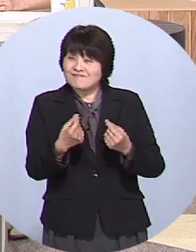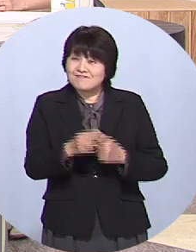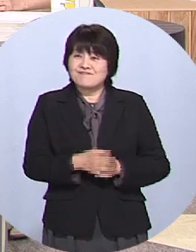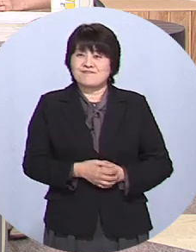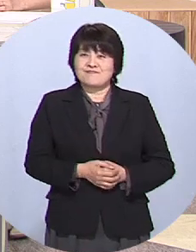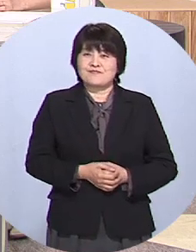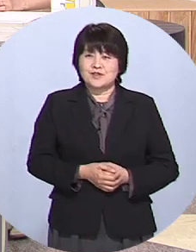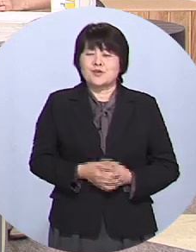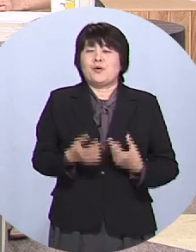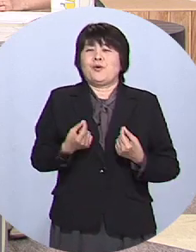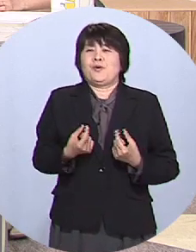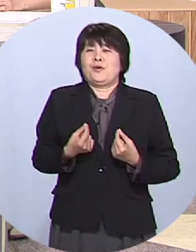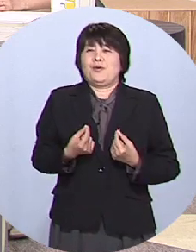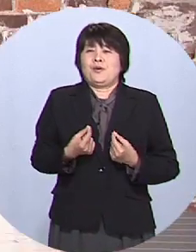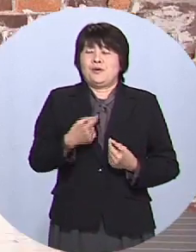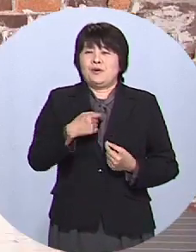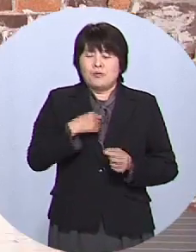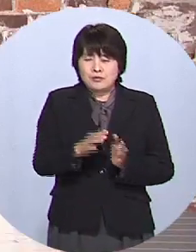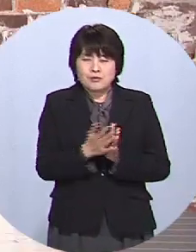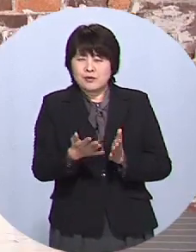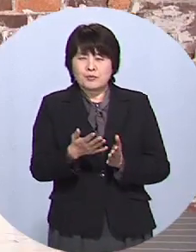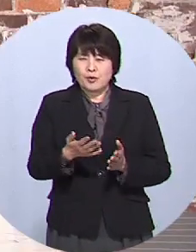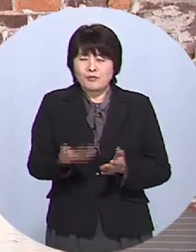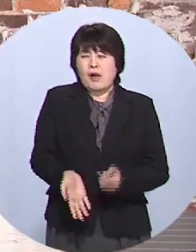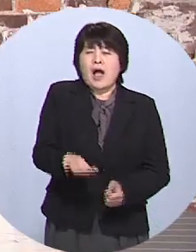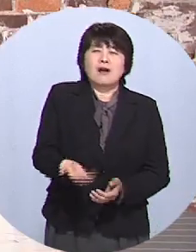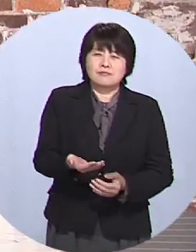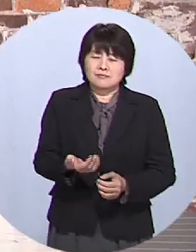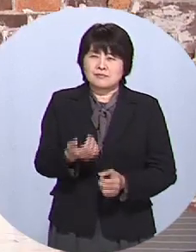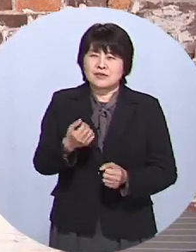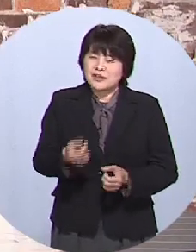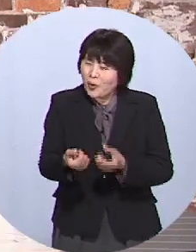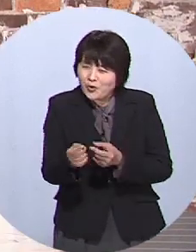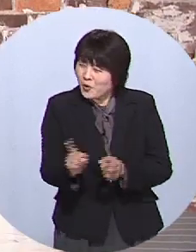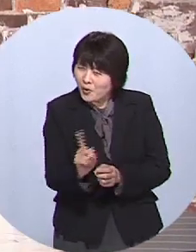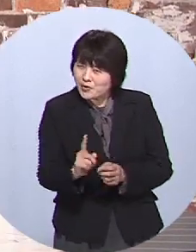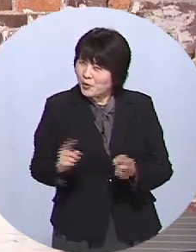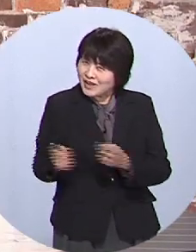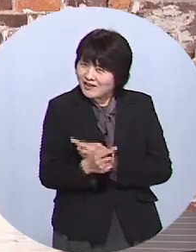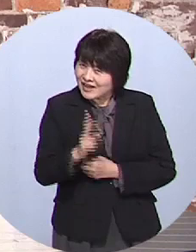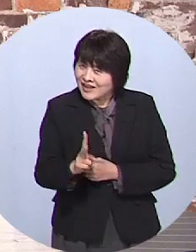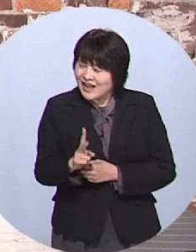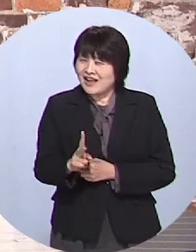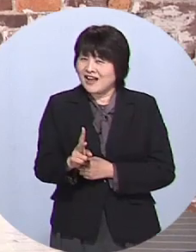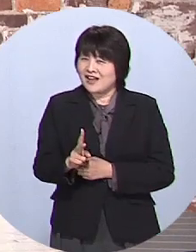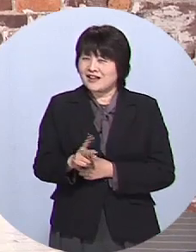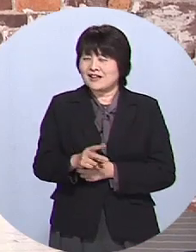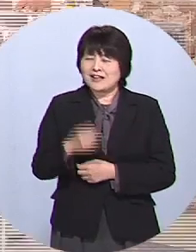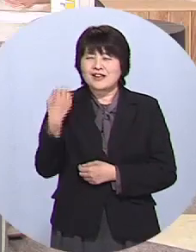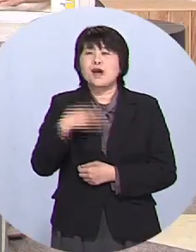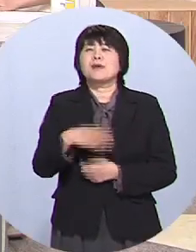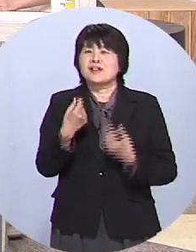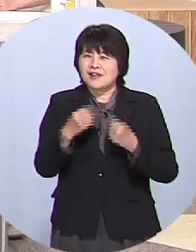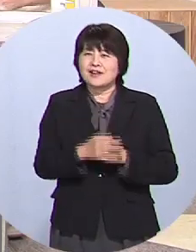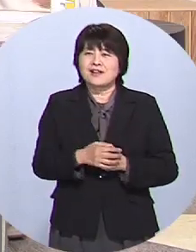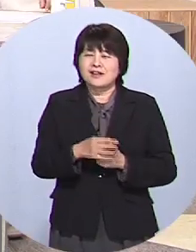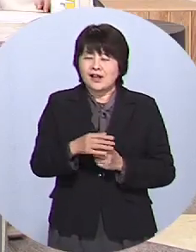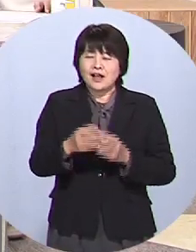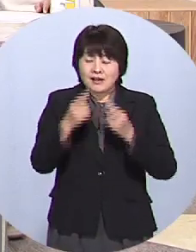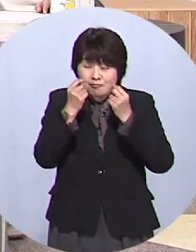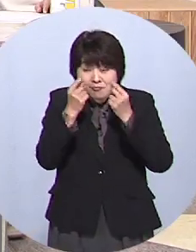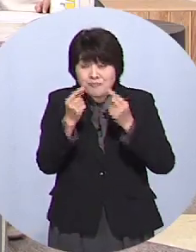ら も う俺なんか読み聞かせやるときにさ煽るからさ寒いよねどうなるかなうわーみたいなことやるからさ 面白い 子供が寝なかったんだ